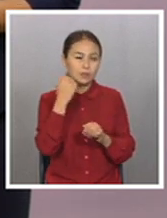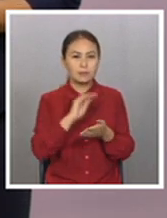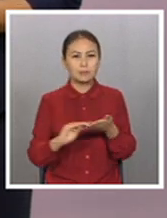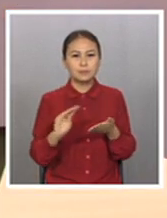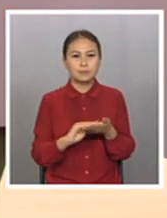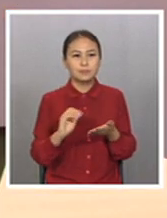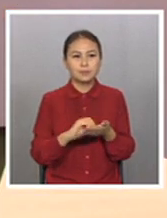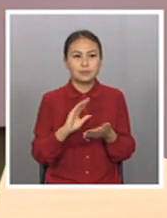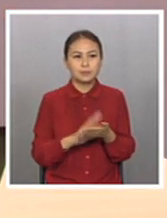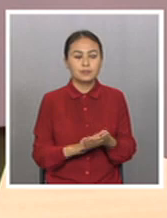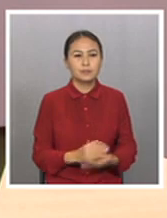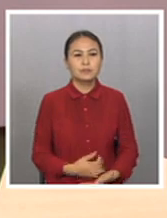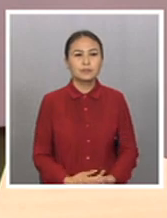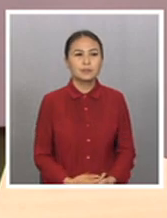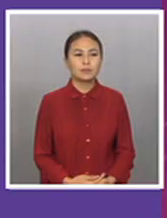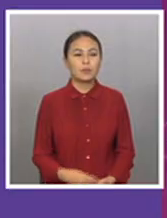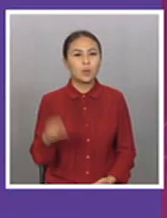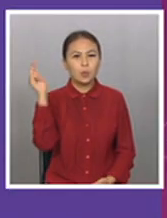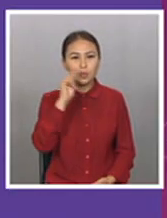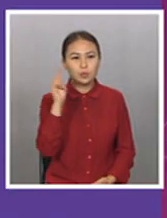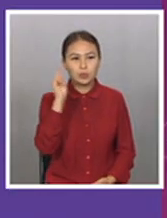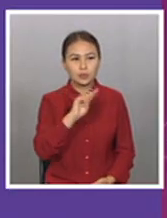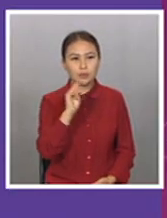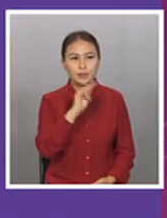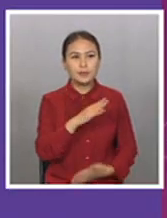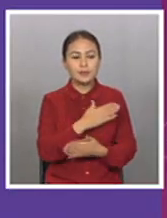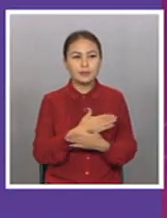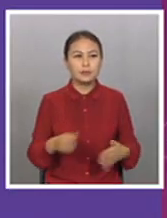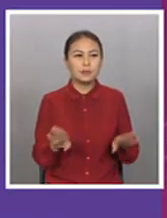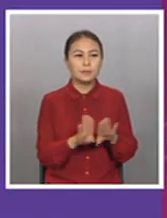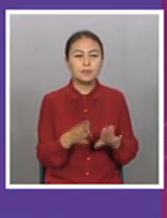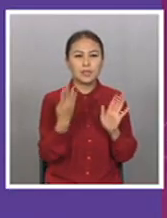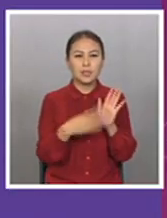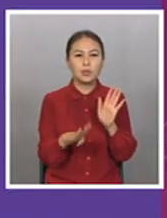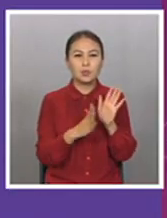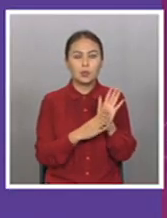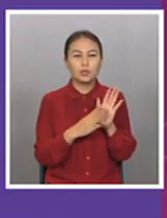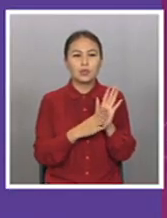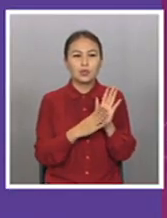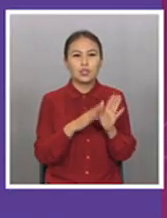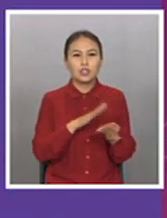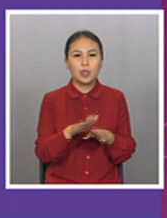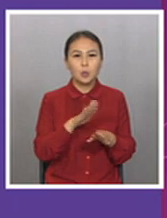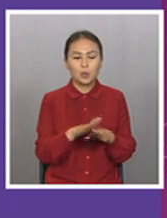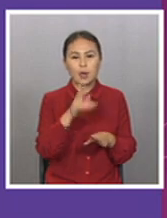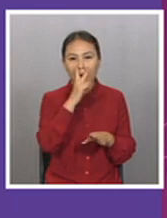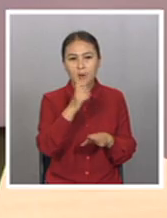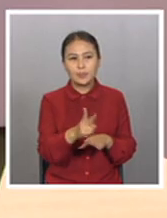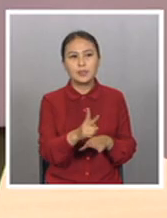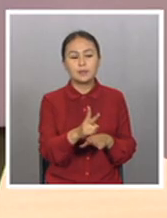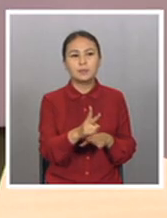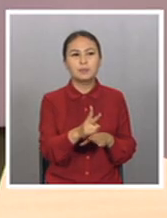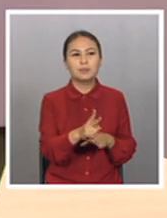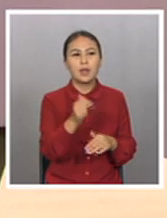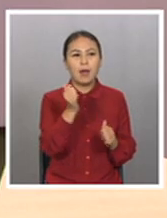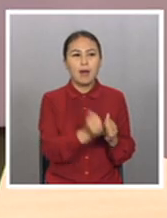жасалып тұр екен. Оқушылар, енді 49-ші жаттығуға қараймыз.